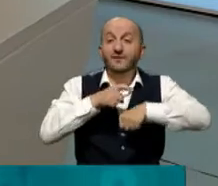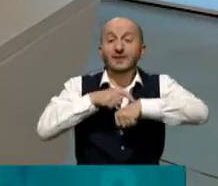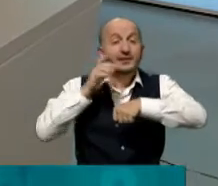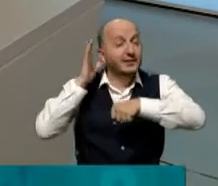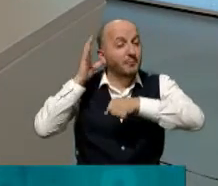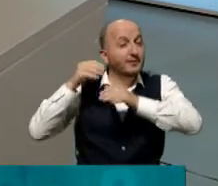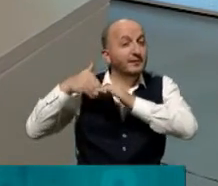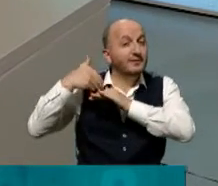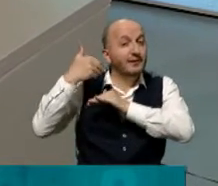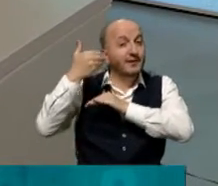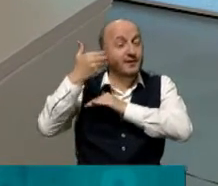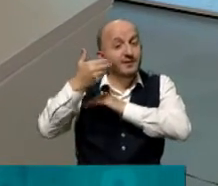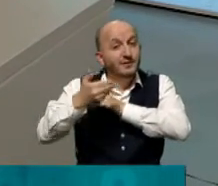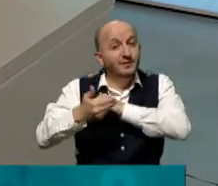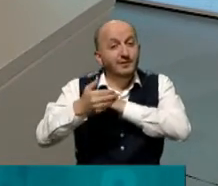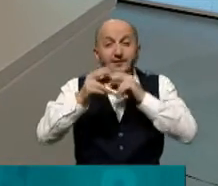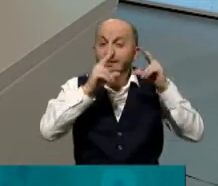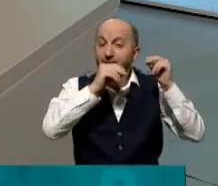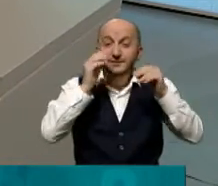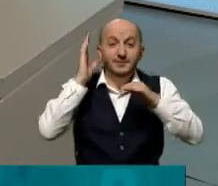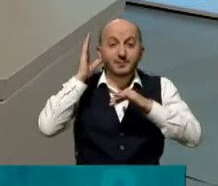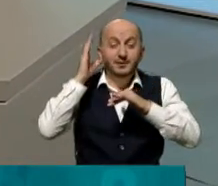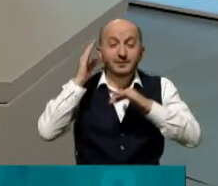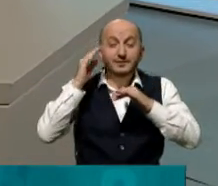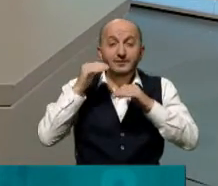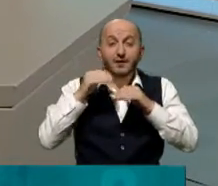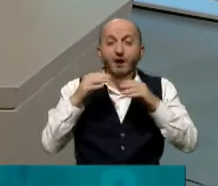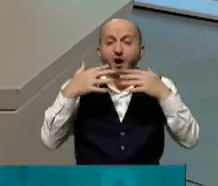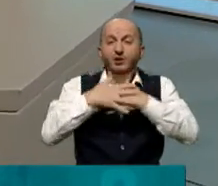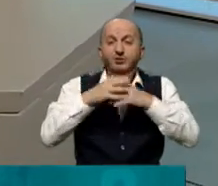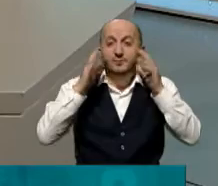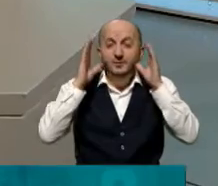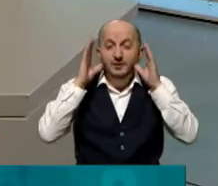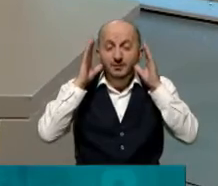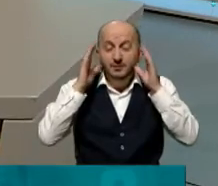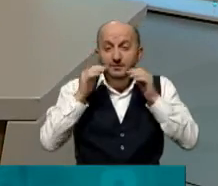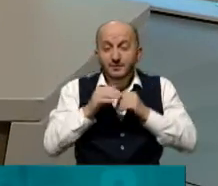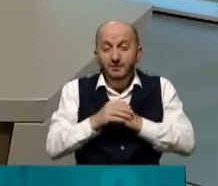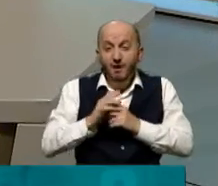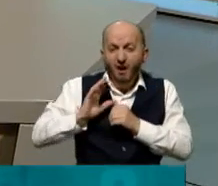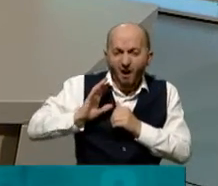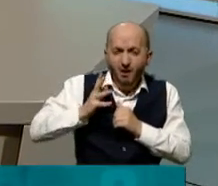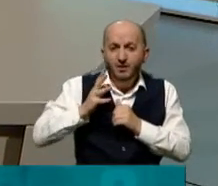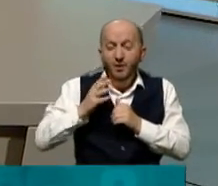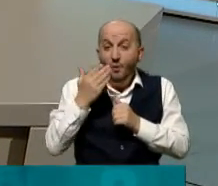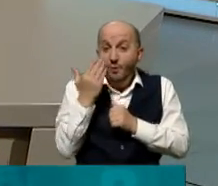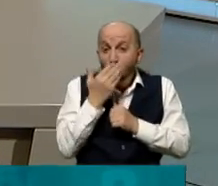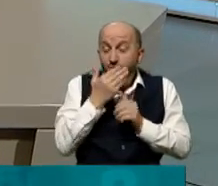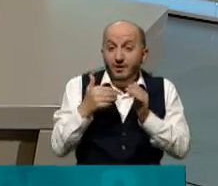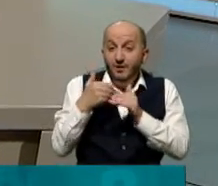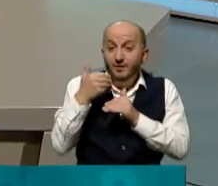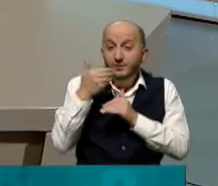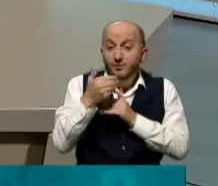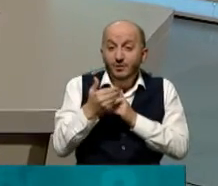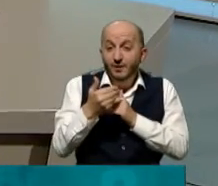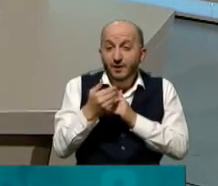sonra işte yatsı namazındaysak Emen Rasulü, akşam namazındaysak Haşr Sureti. Hı hı. Onları okuduktan sonra bir